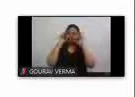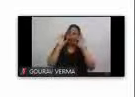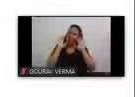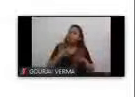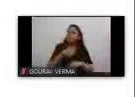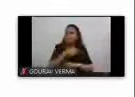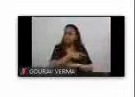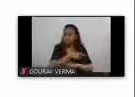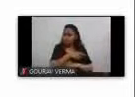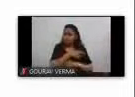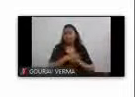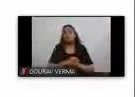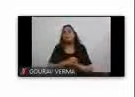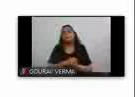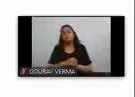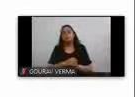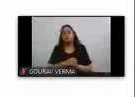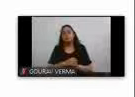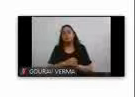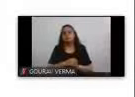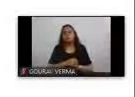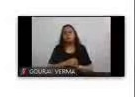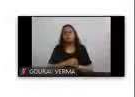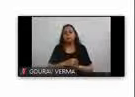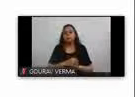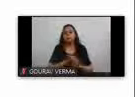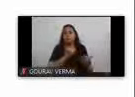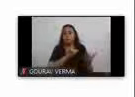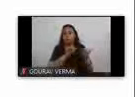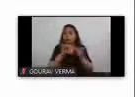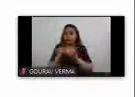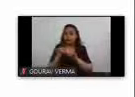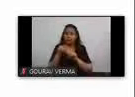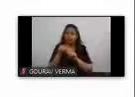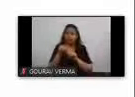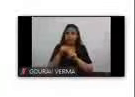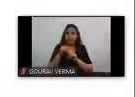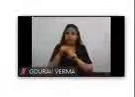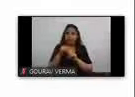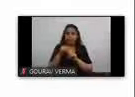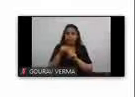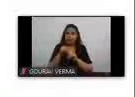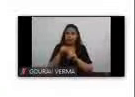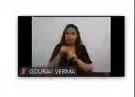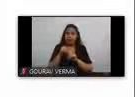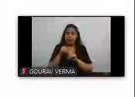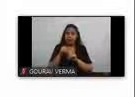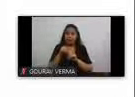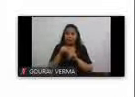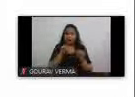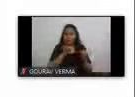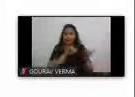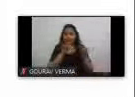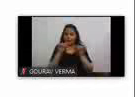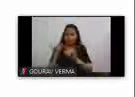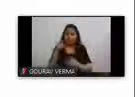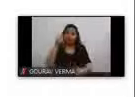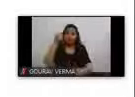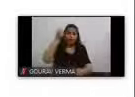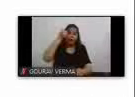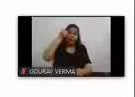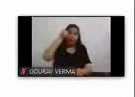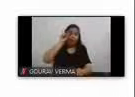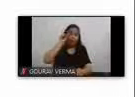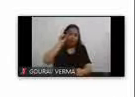hai, and similarly pupillary, aap pupil dekhoge to light ke wajah se wo श्रिंक हो जाता